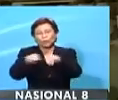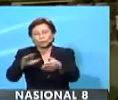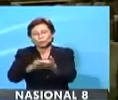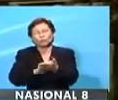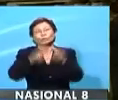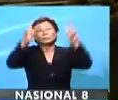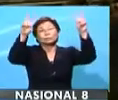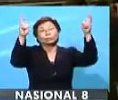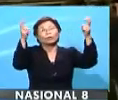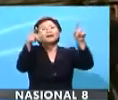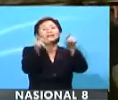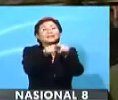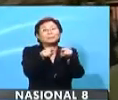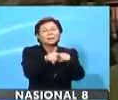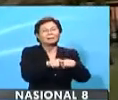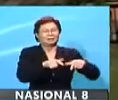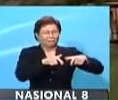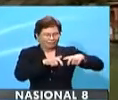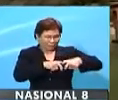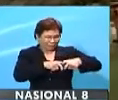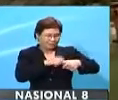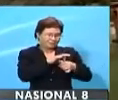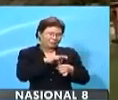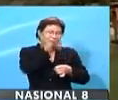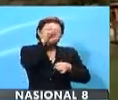Sehati Sejiwa.